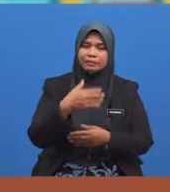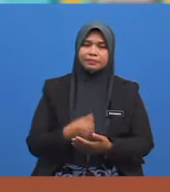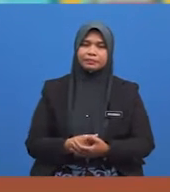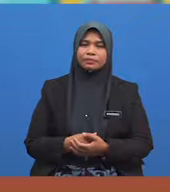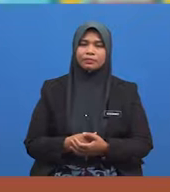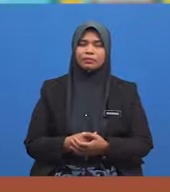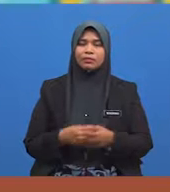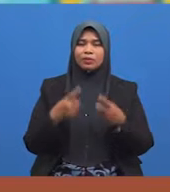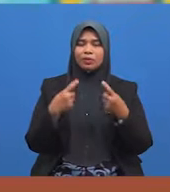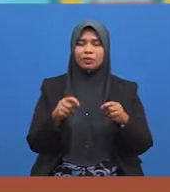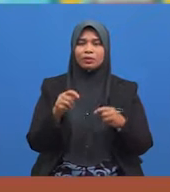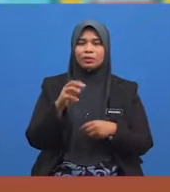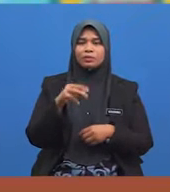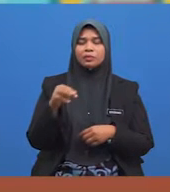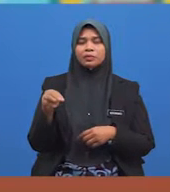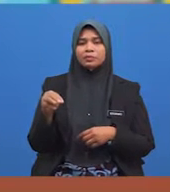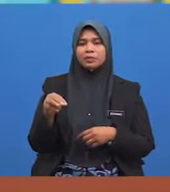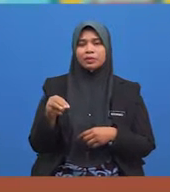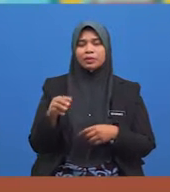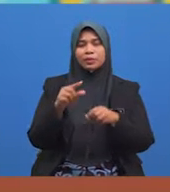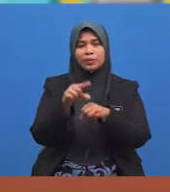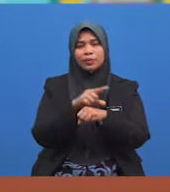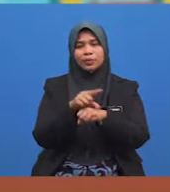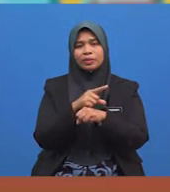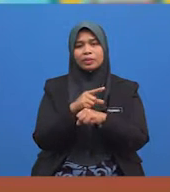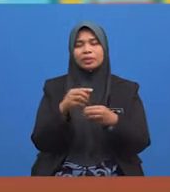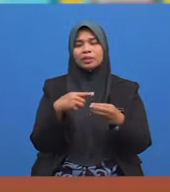Cuba murid-murid aplikasikan pengetahuan tentang